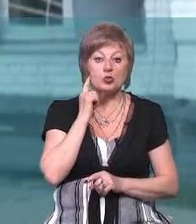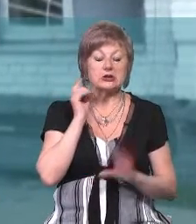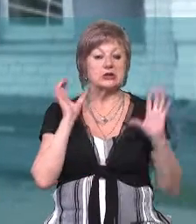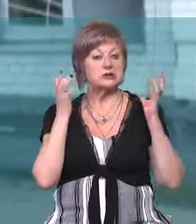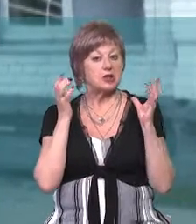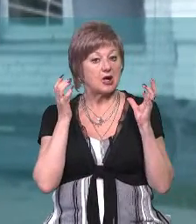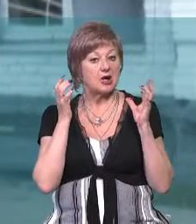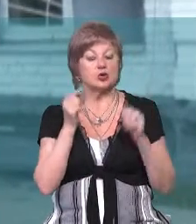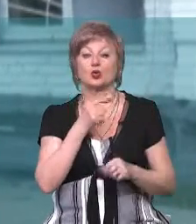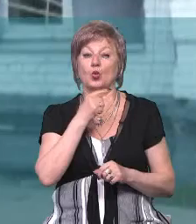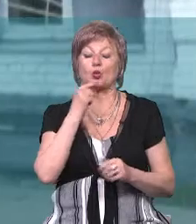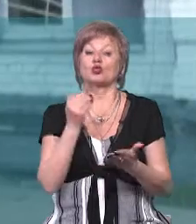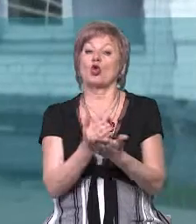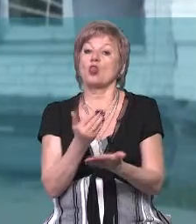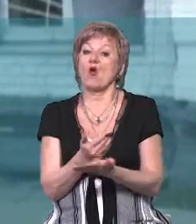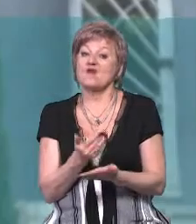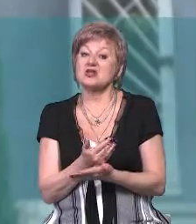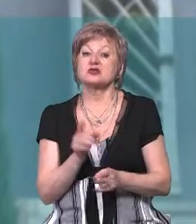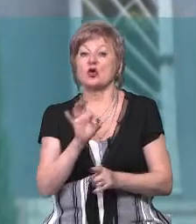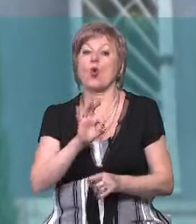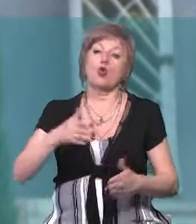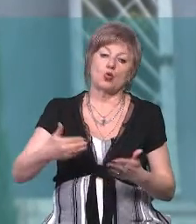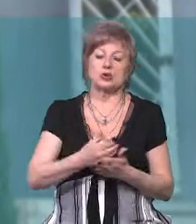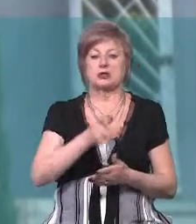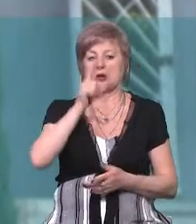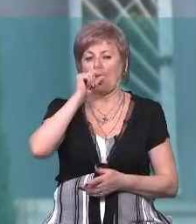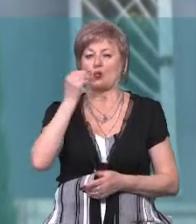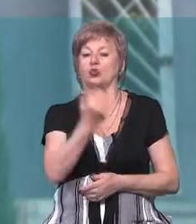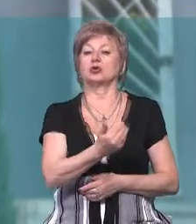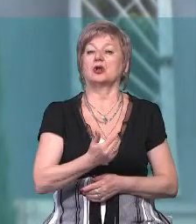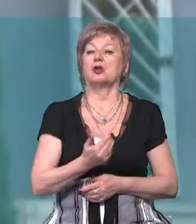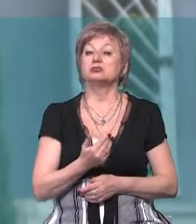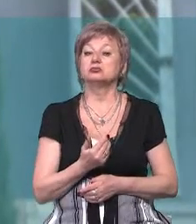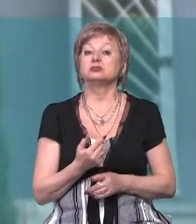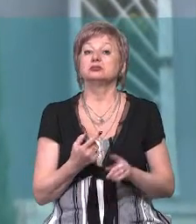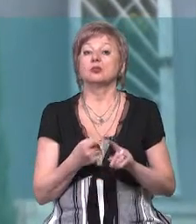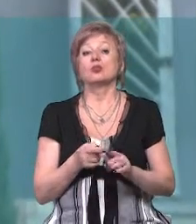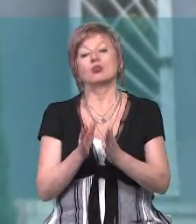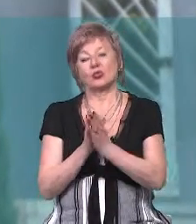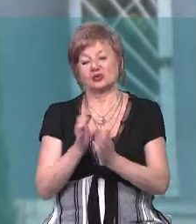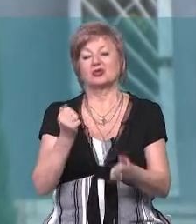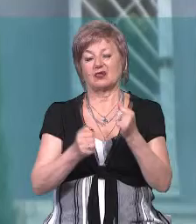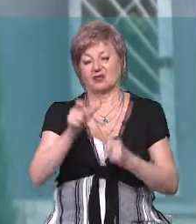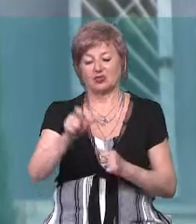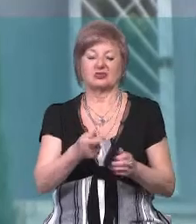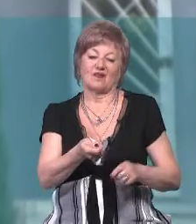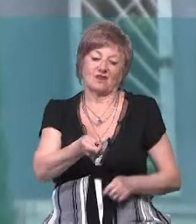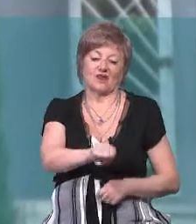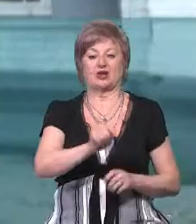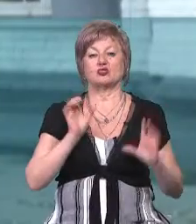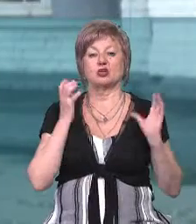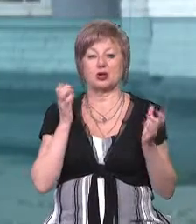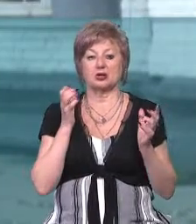радіоприймача російські новини, зокрема про досягнення президента Росії Володимира Путіна, він попрохав водія вимкнути